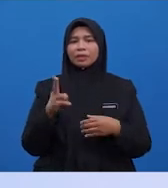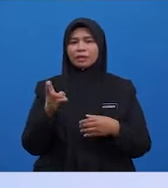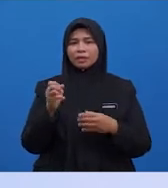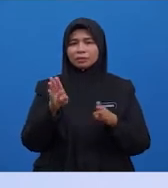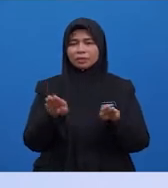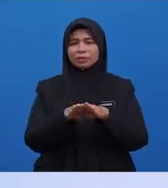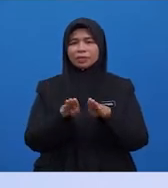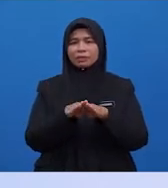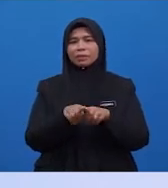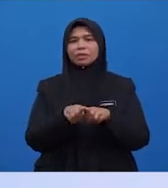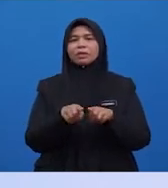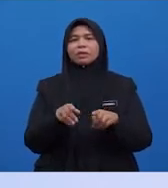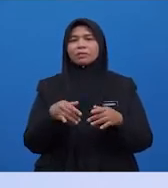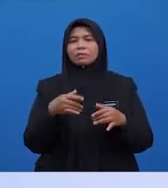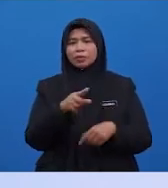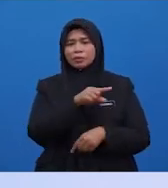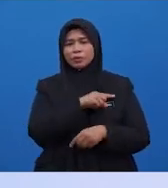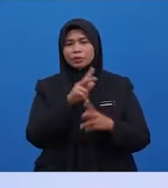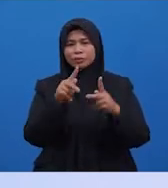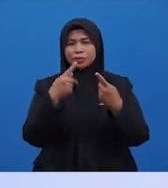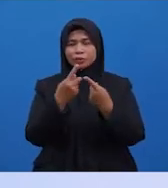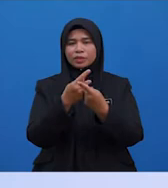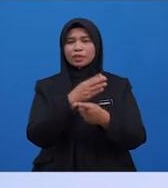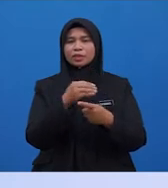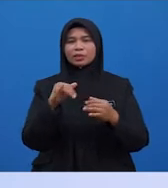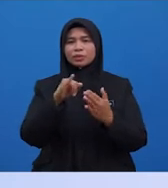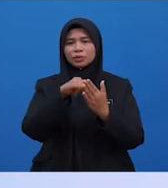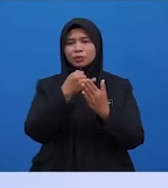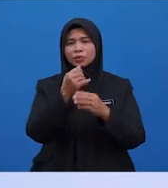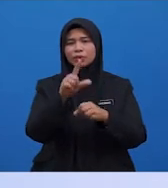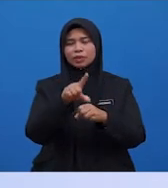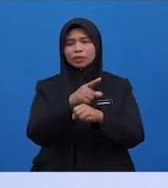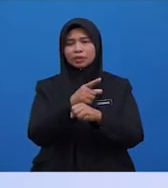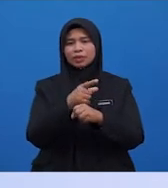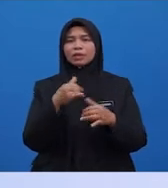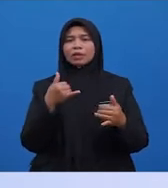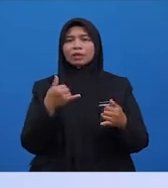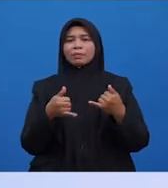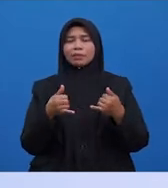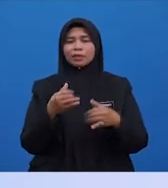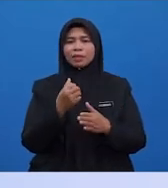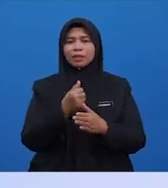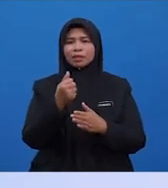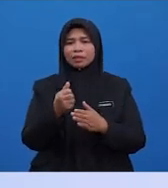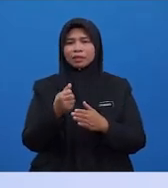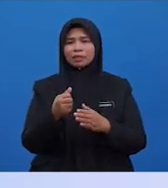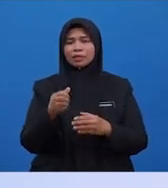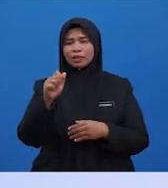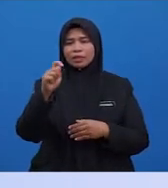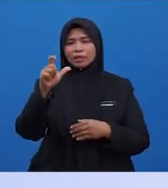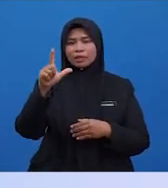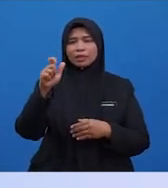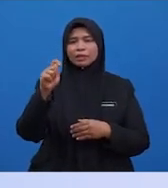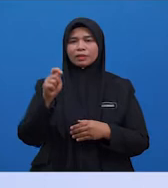antara pengurus pasukan dan jurulatih. Pemain atau atlet perlu dinilai dari segi tahap